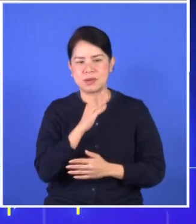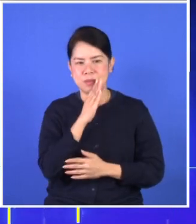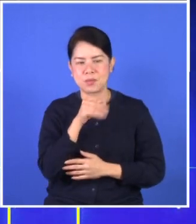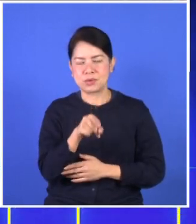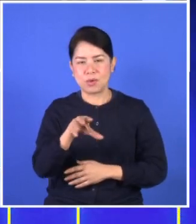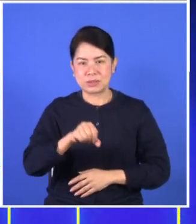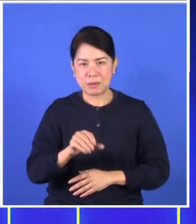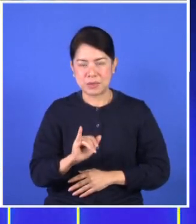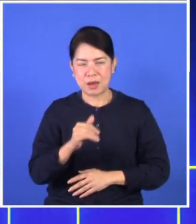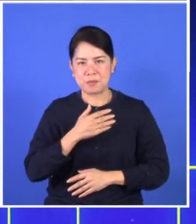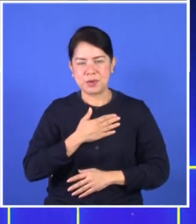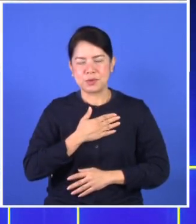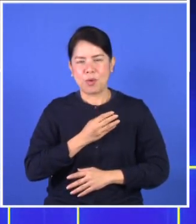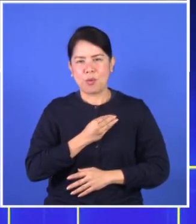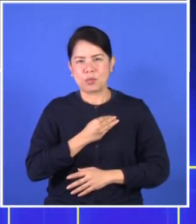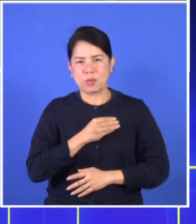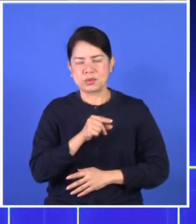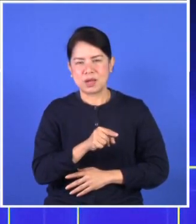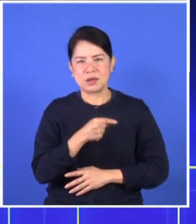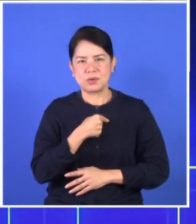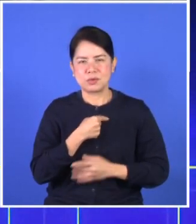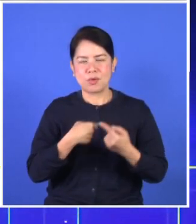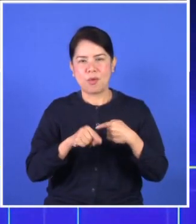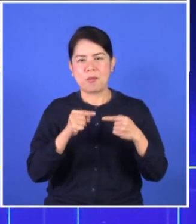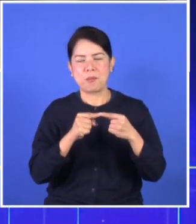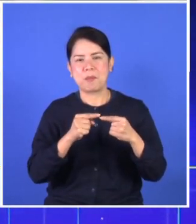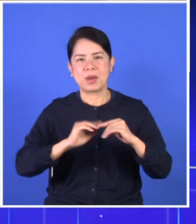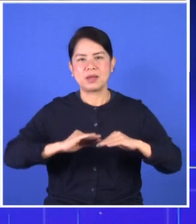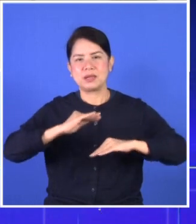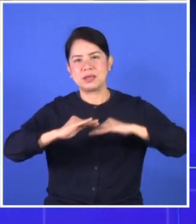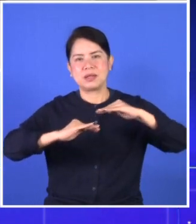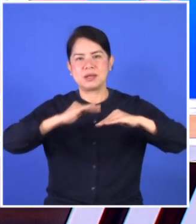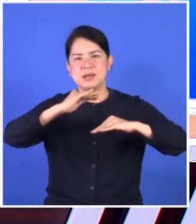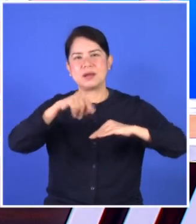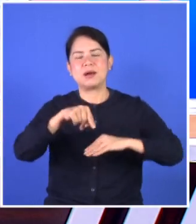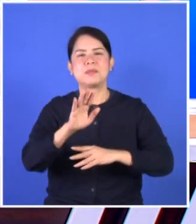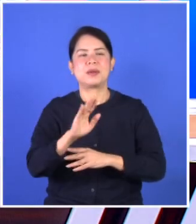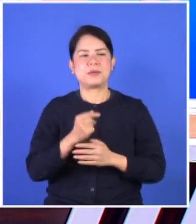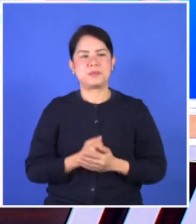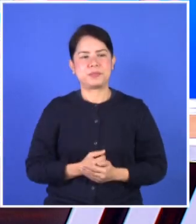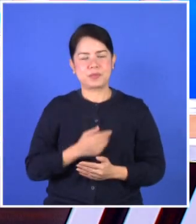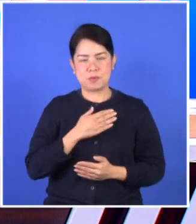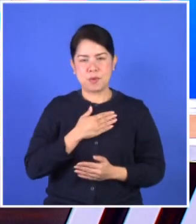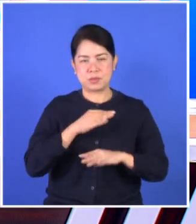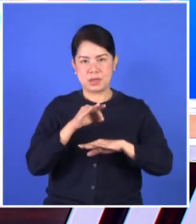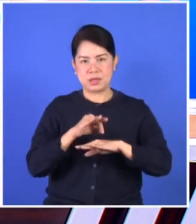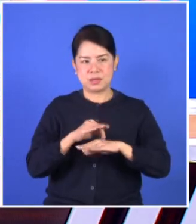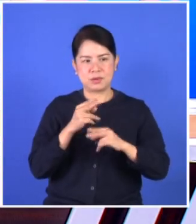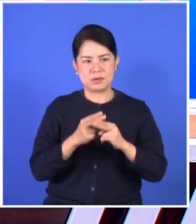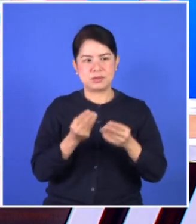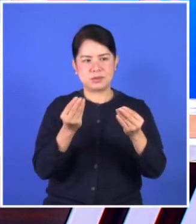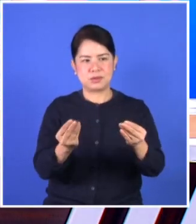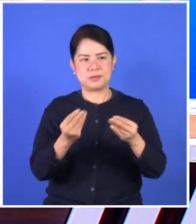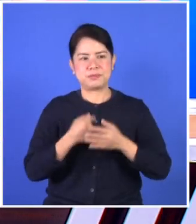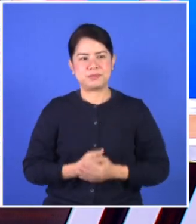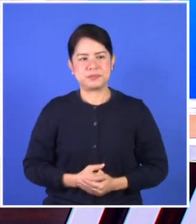อนนะเพราะว่าขึ้นห้องนอนไม่ได้นะคะ ครับเดี๋ยวผมจะตั้งฉายาให้หมวดเขา ว่า หมวดศิลป์เป็นผู้หมวดสาย